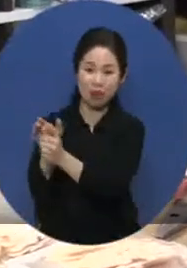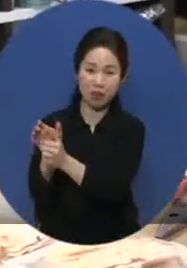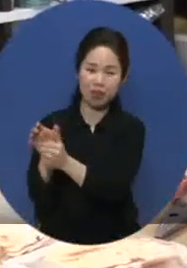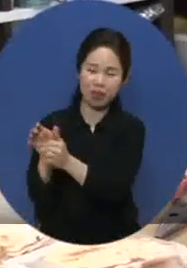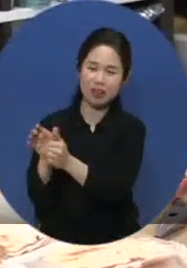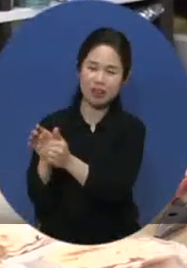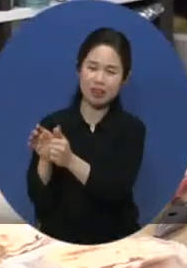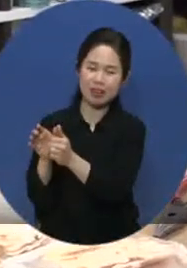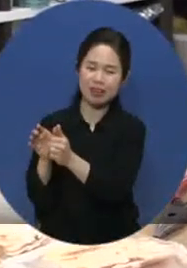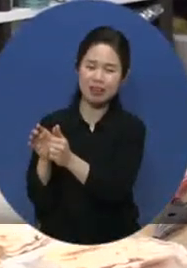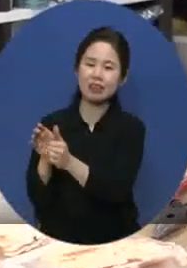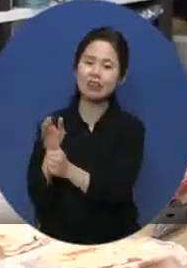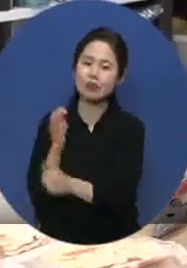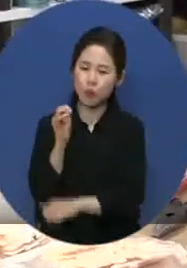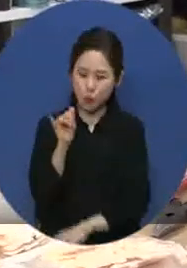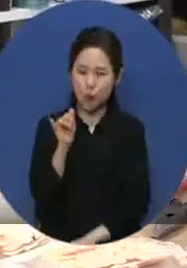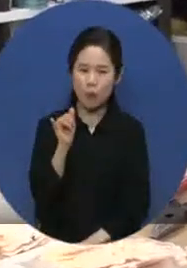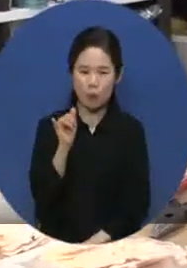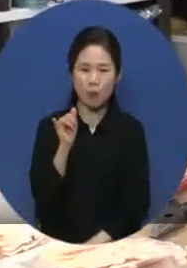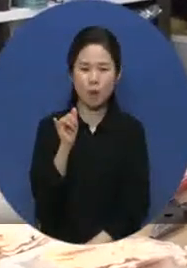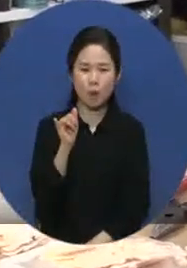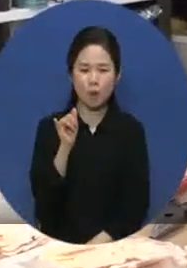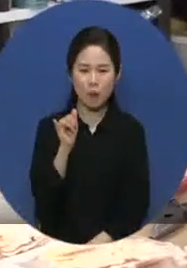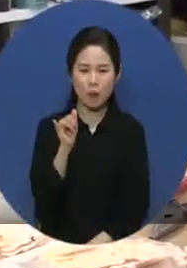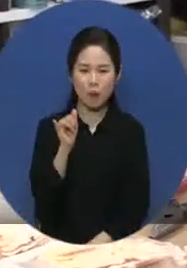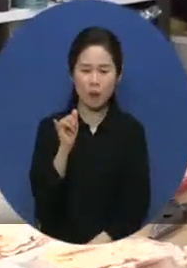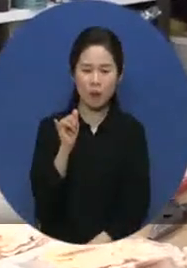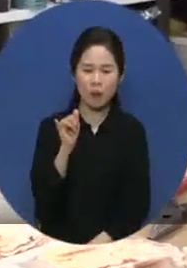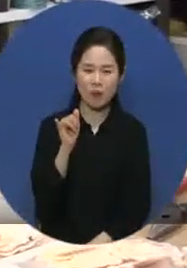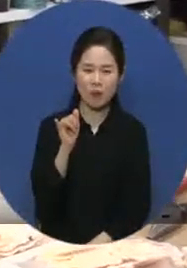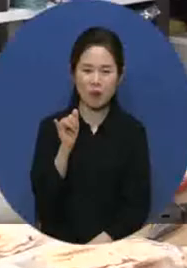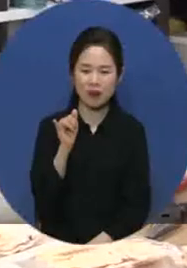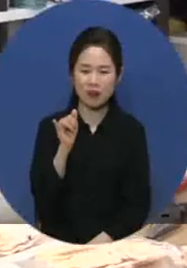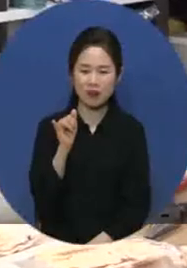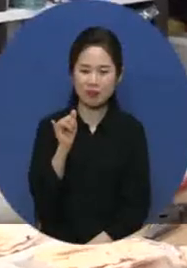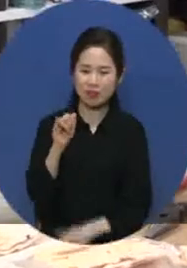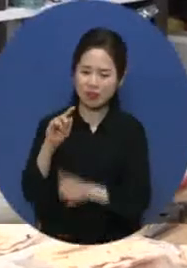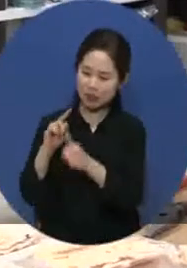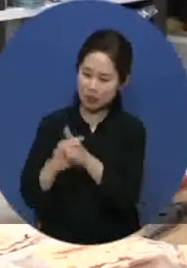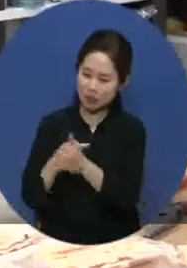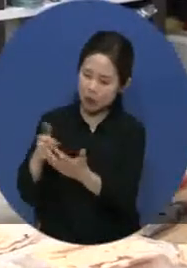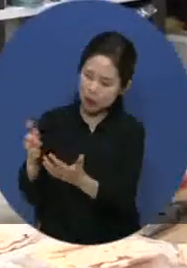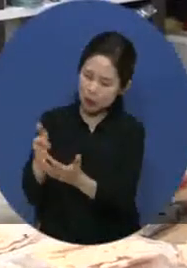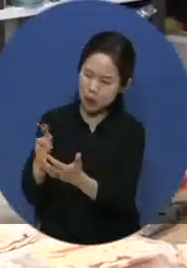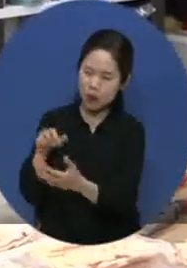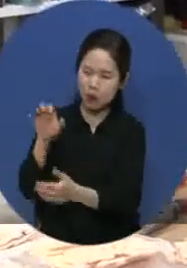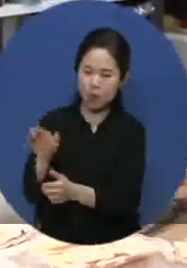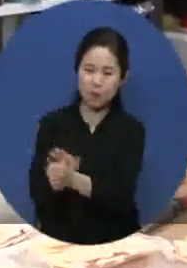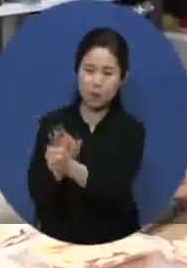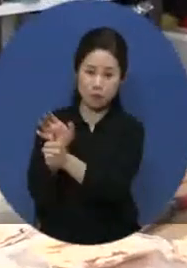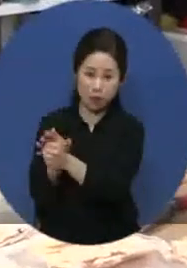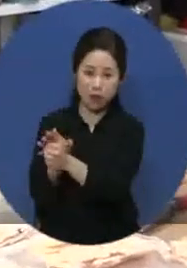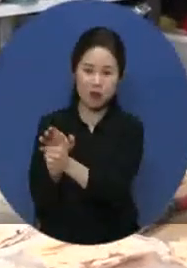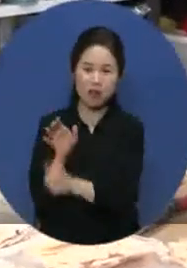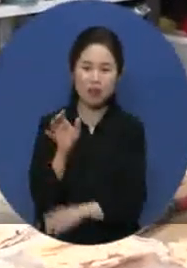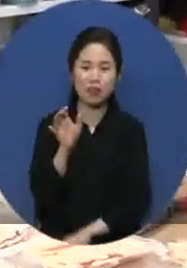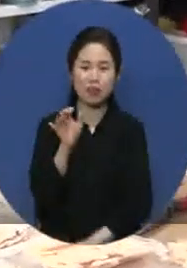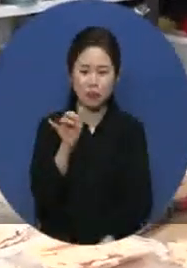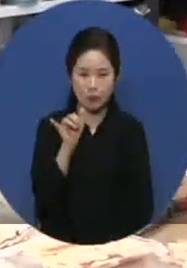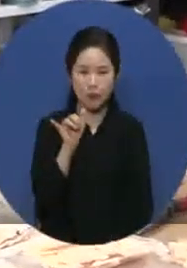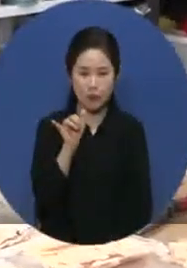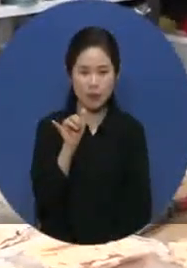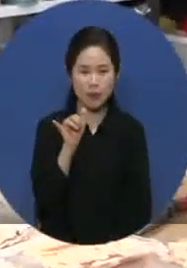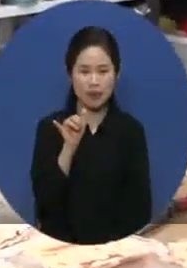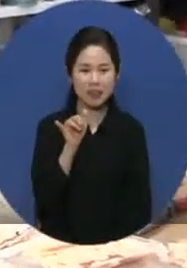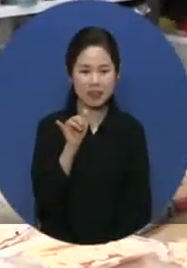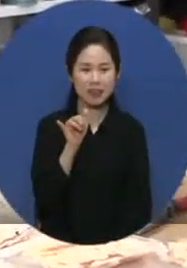경우에는 이제 저희가 하는 게 아니라 이제 자삽이라고 하죠. 자동 납땜하는 그런 것에 외주를 줘서 해결을